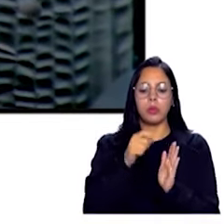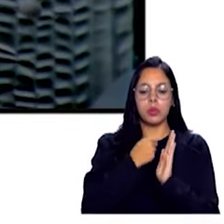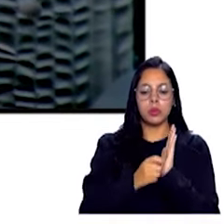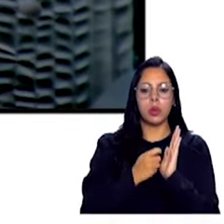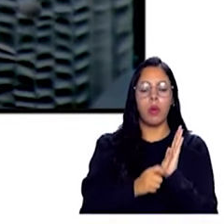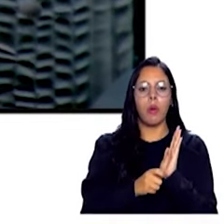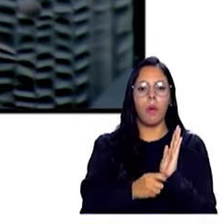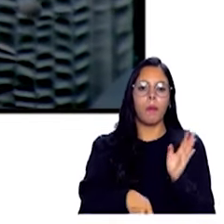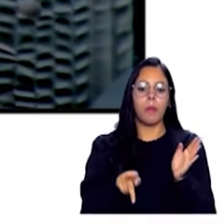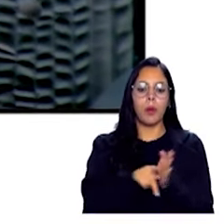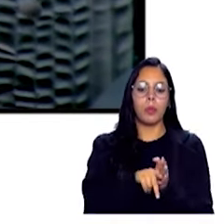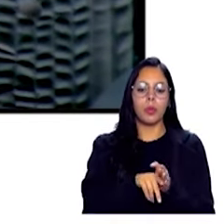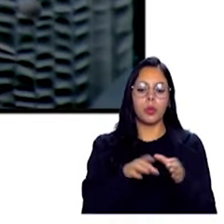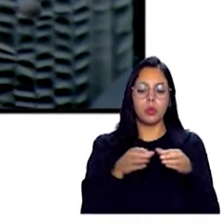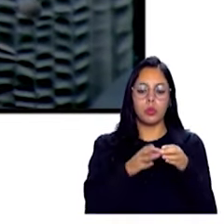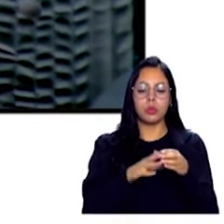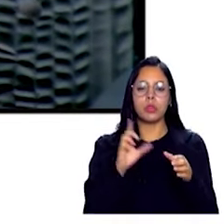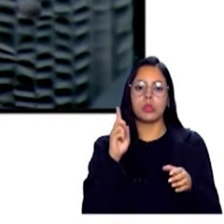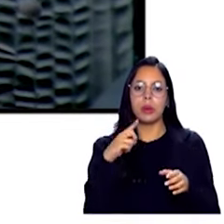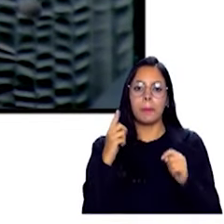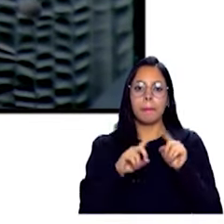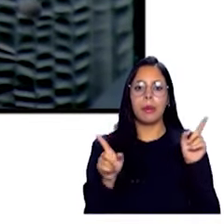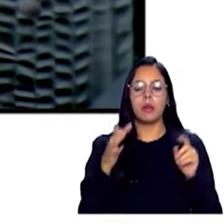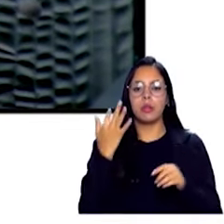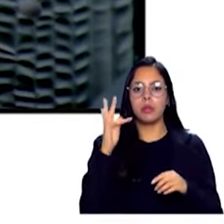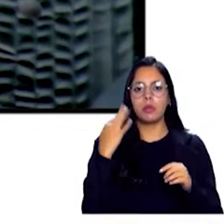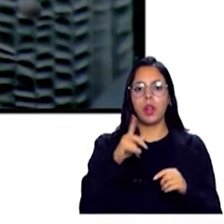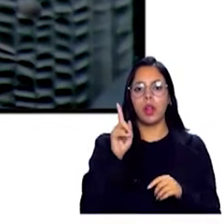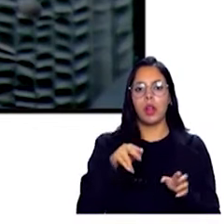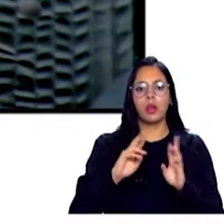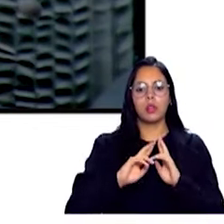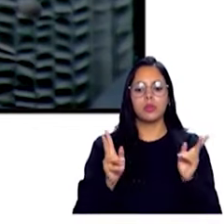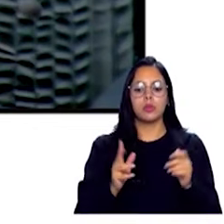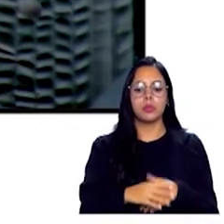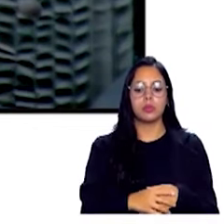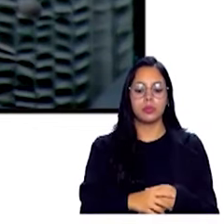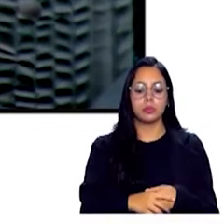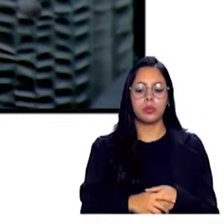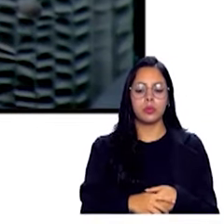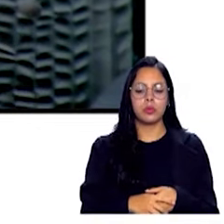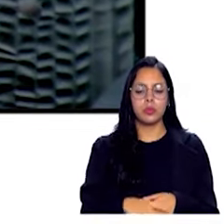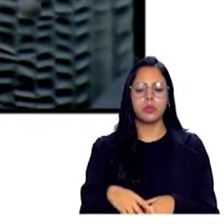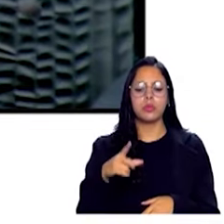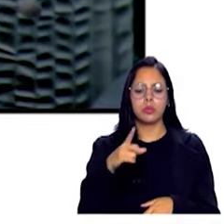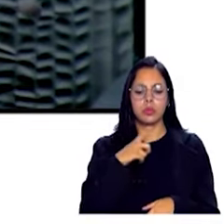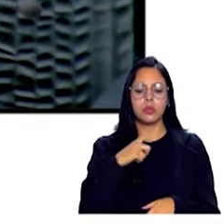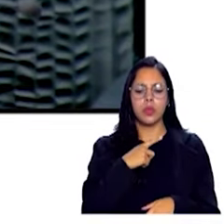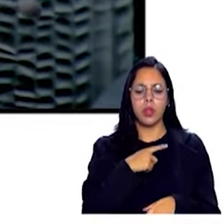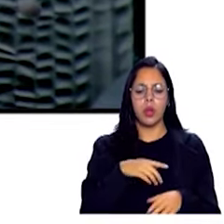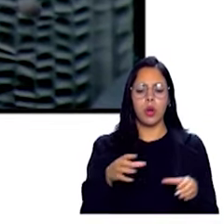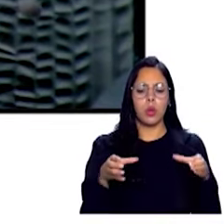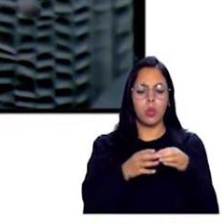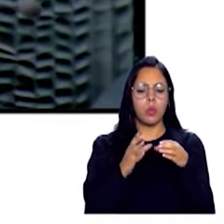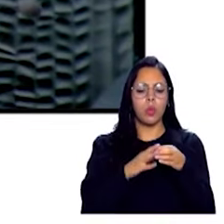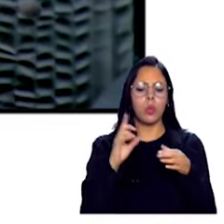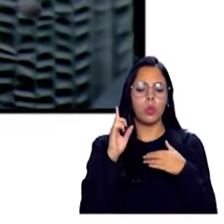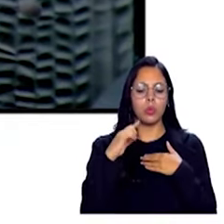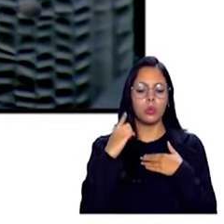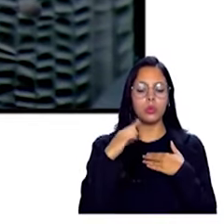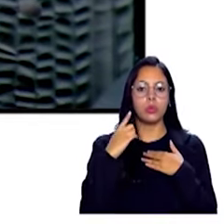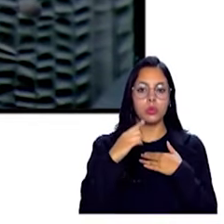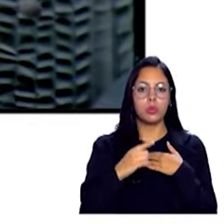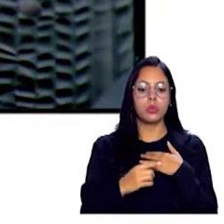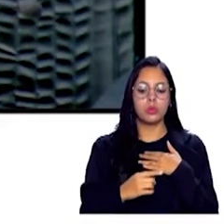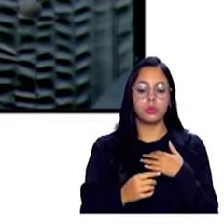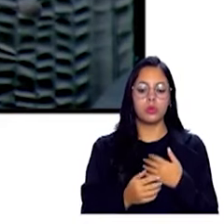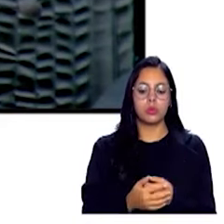fondamentales des avocats au conseil n'est pas de soutenir des pourvoi envers ET contre tout devant la cour